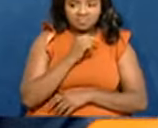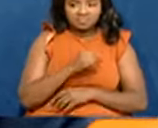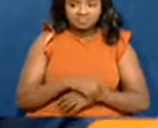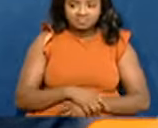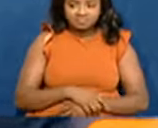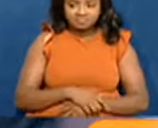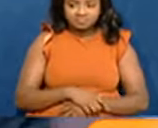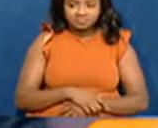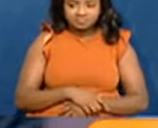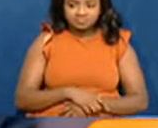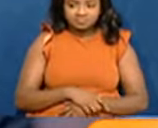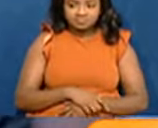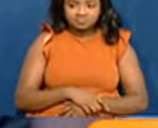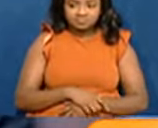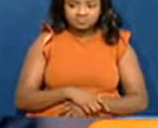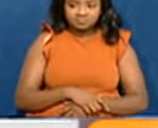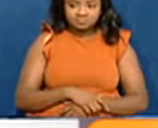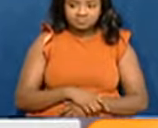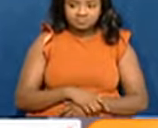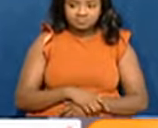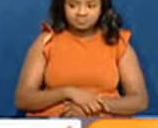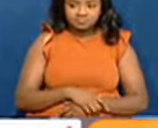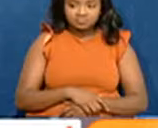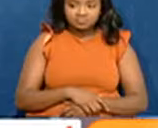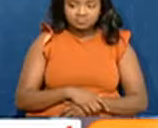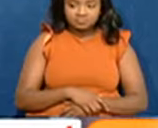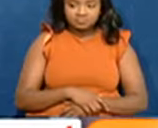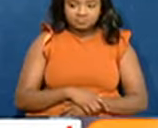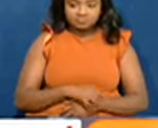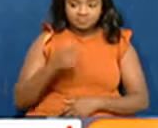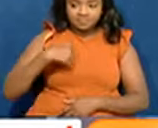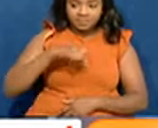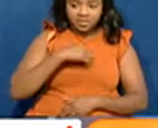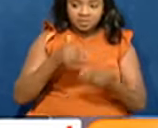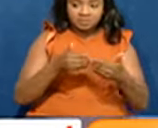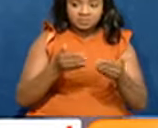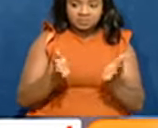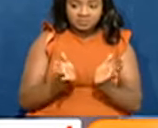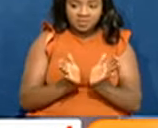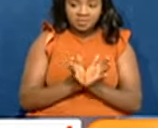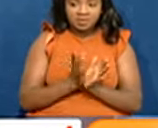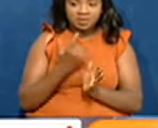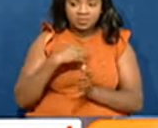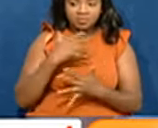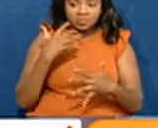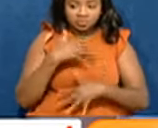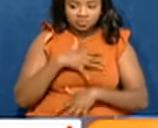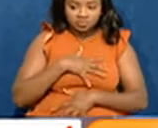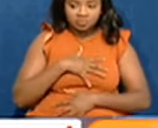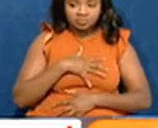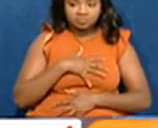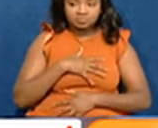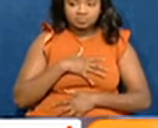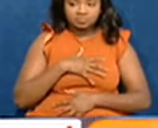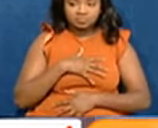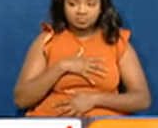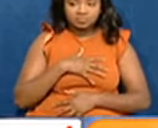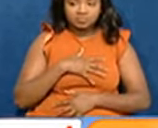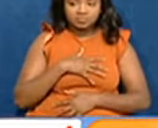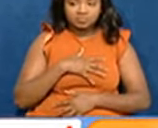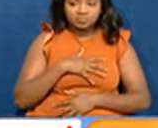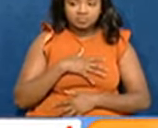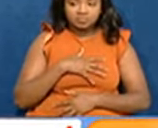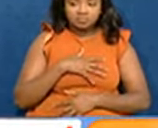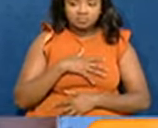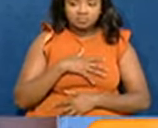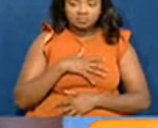of the Pans family, this has really come as a shock to us. We are really trying to digest. And at the moment, we